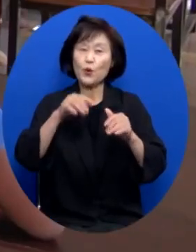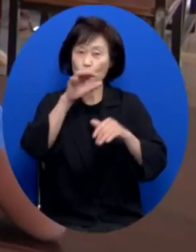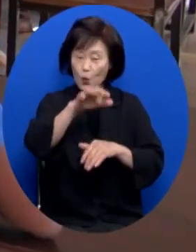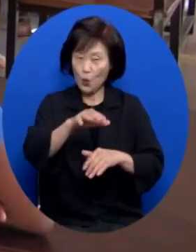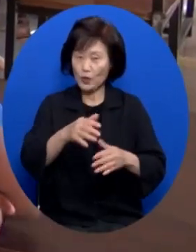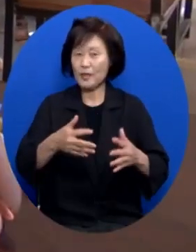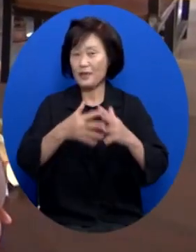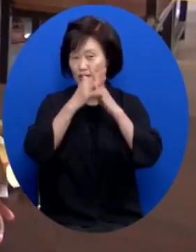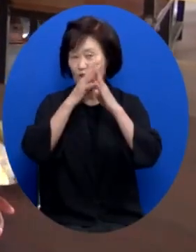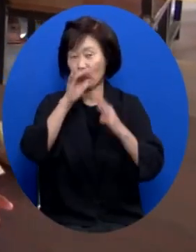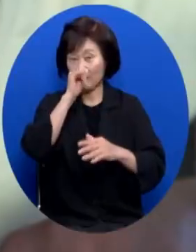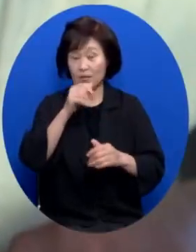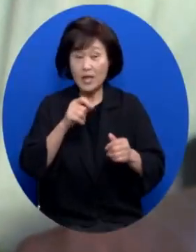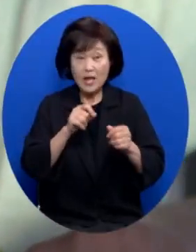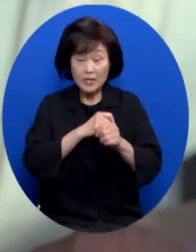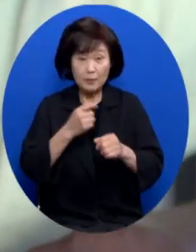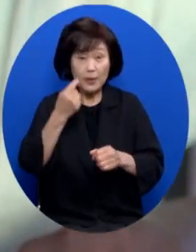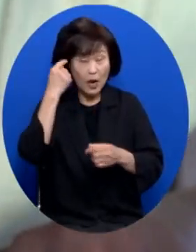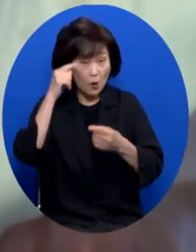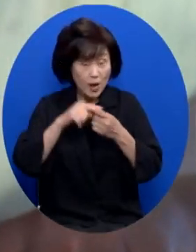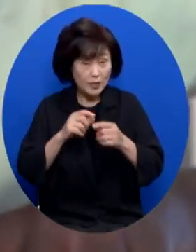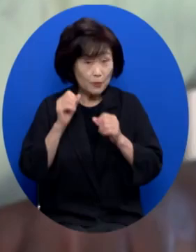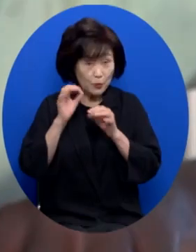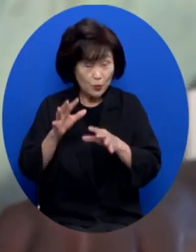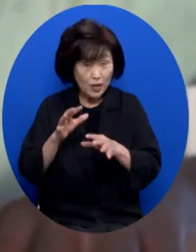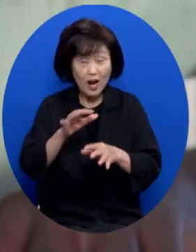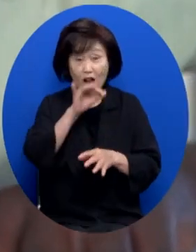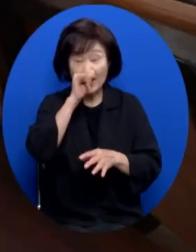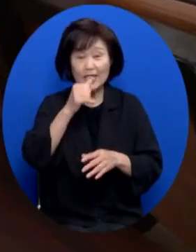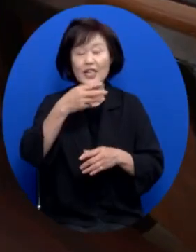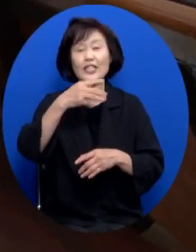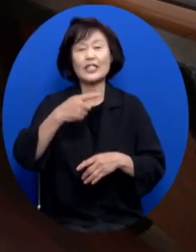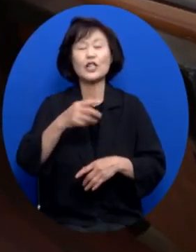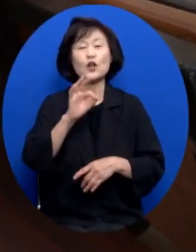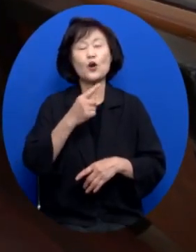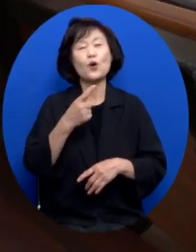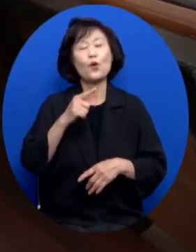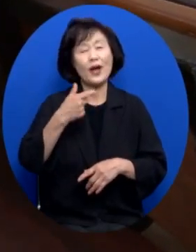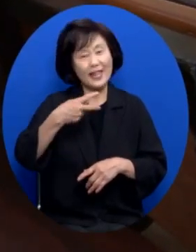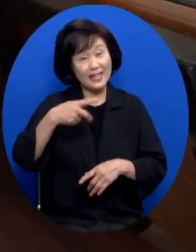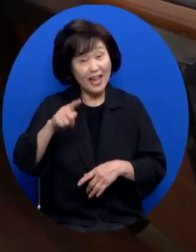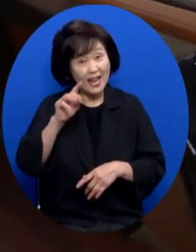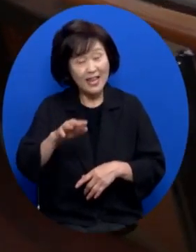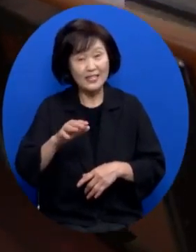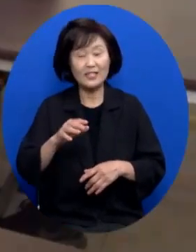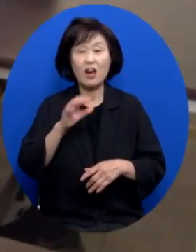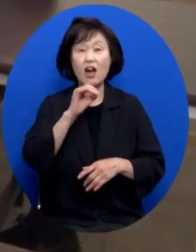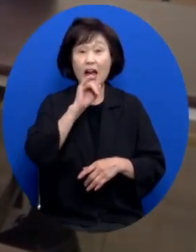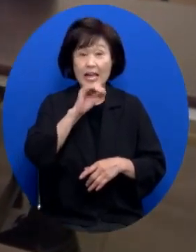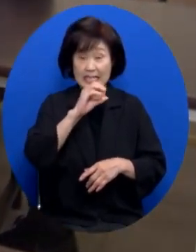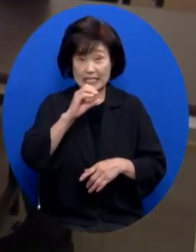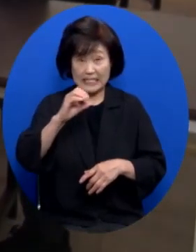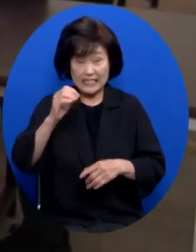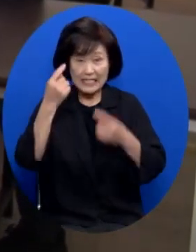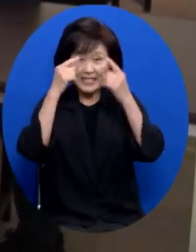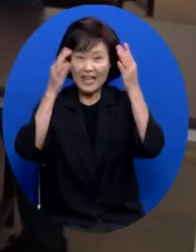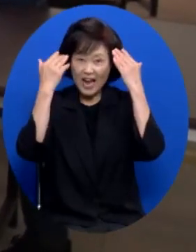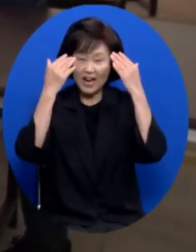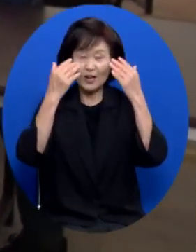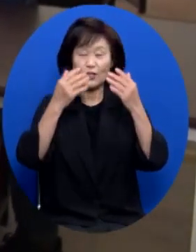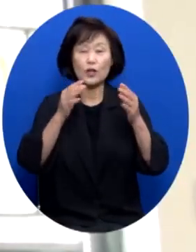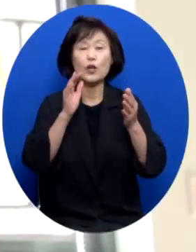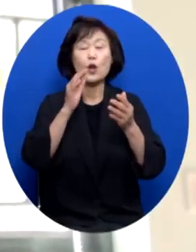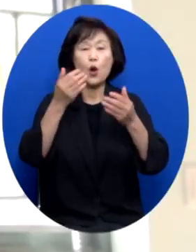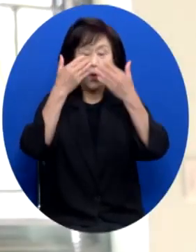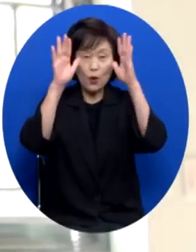관한 각별한 관심과 투자를 계획하고 있는 르완다에서 ICCC 대학은 지역 아이들을 보살피는 무료 유치원을 함께